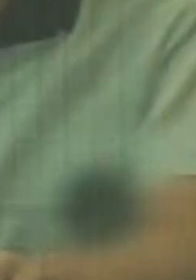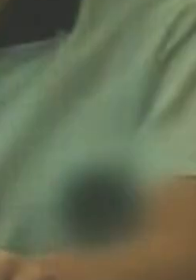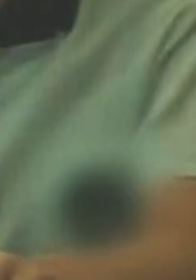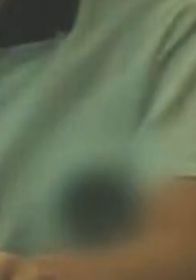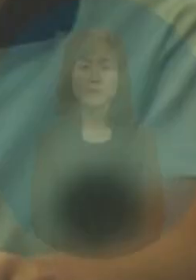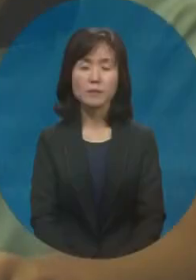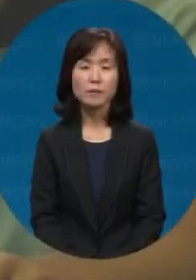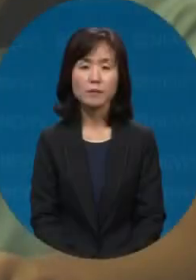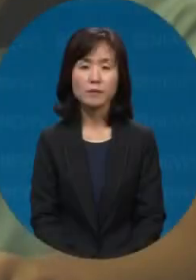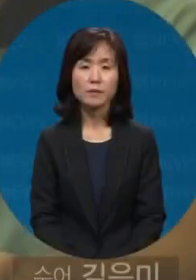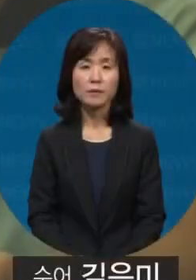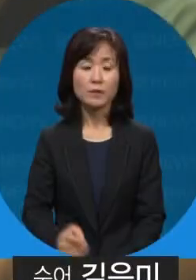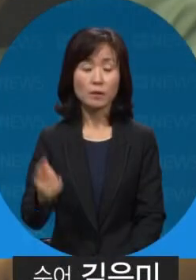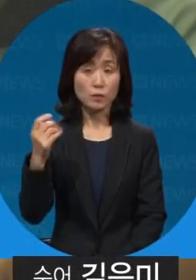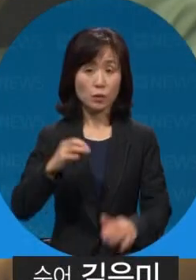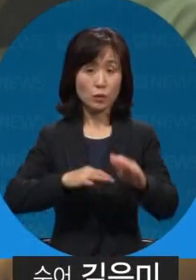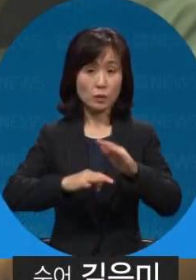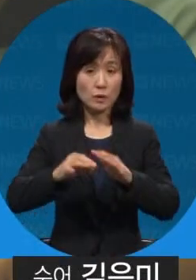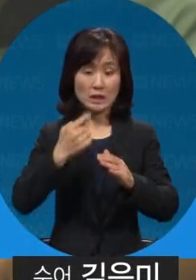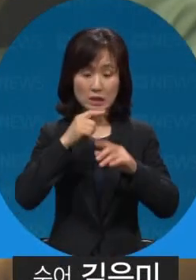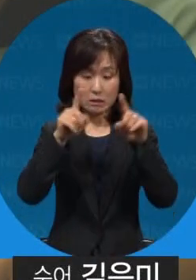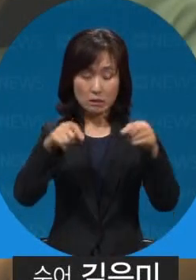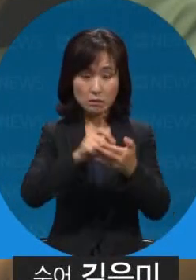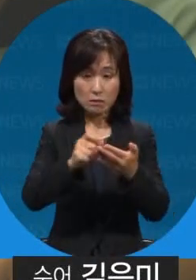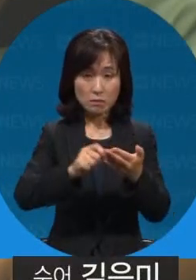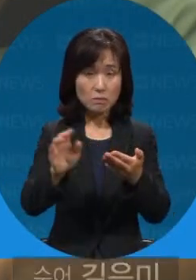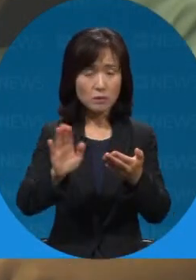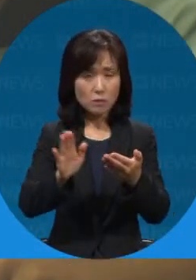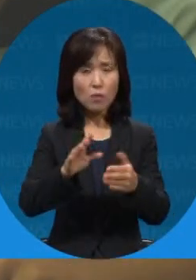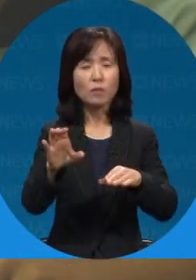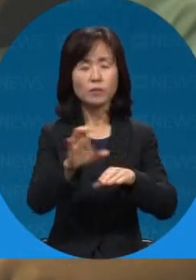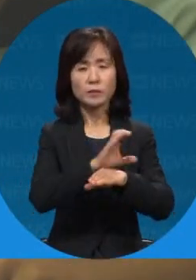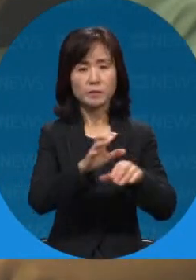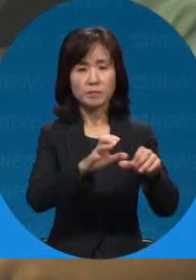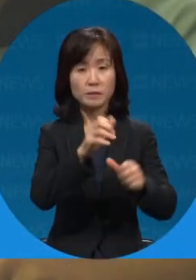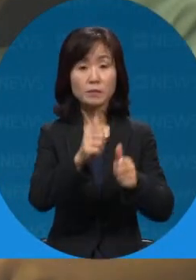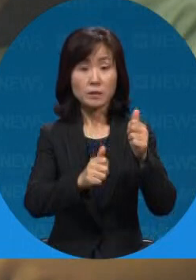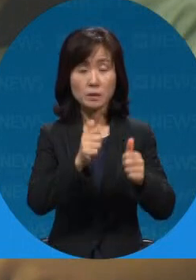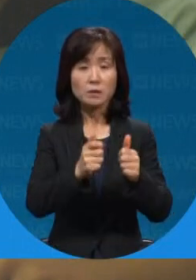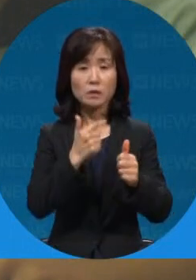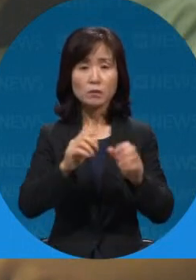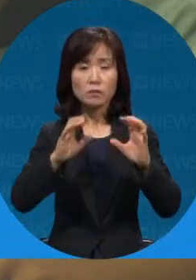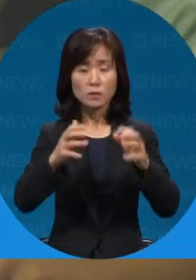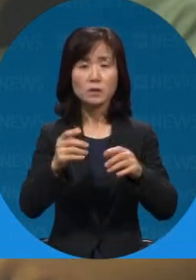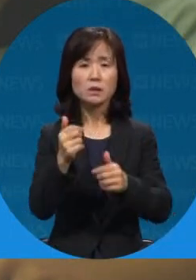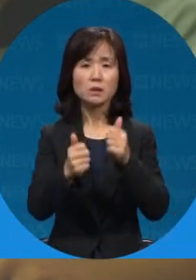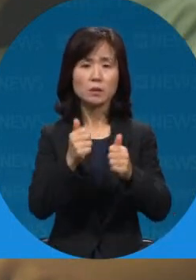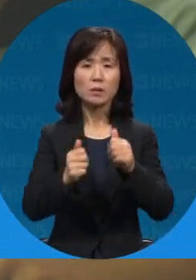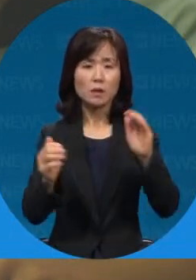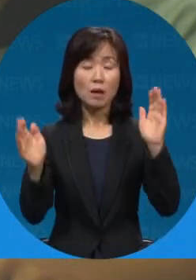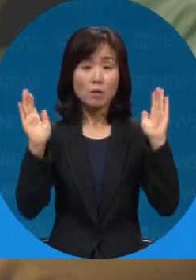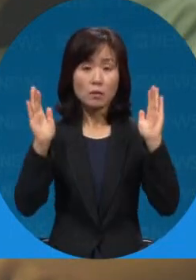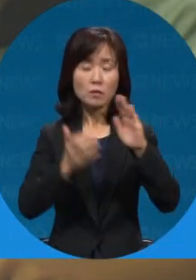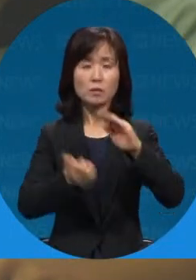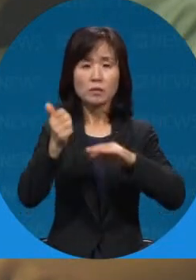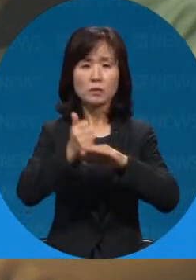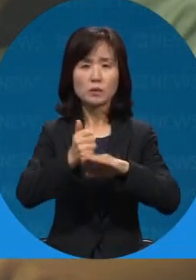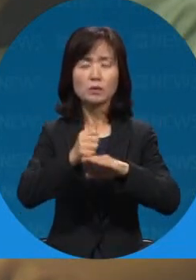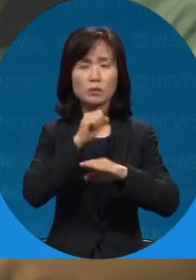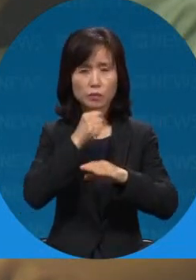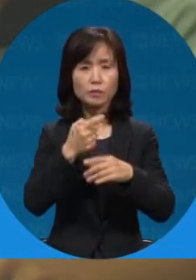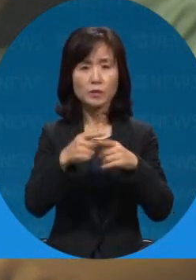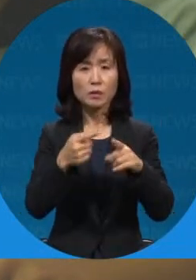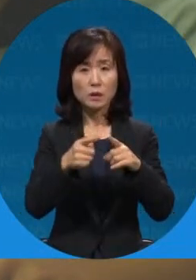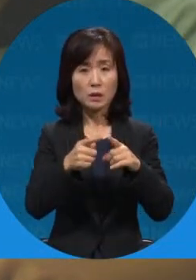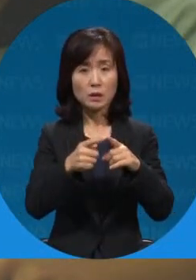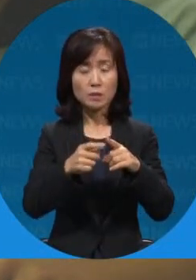어제 오전 컴퓨터로 치러진 국가수준 학업성취도 평가가 갑작스레 전면 취소됐습니다 예상치